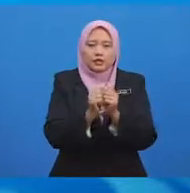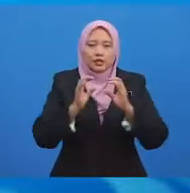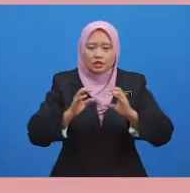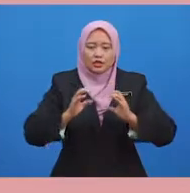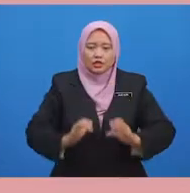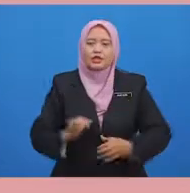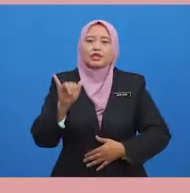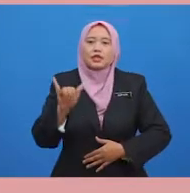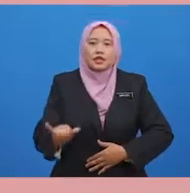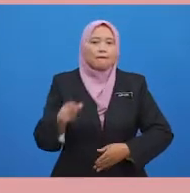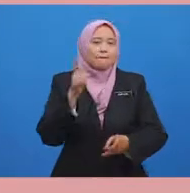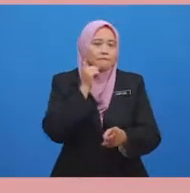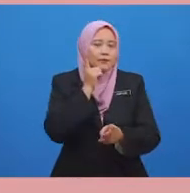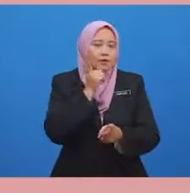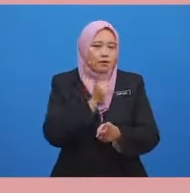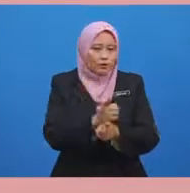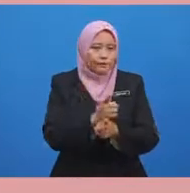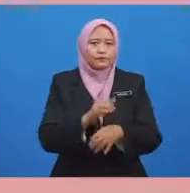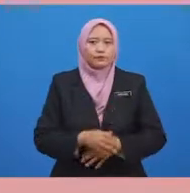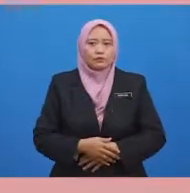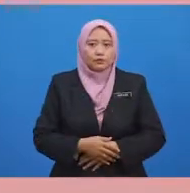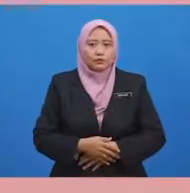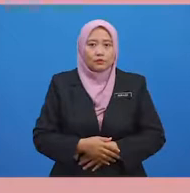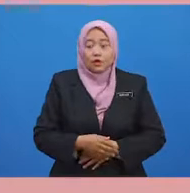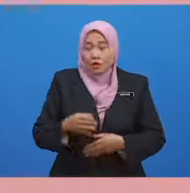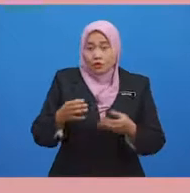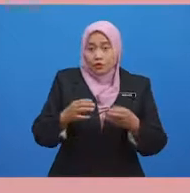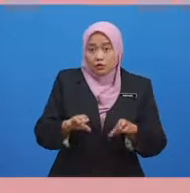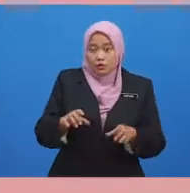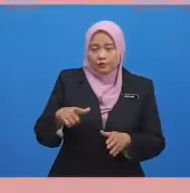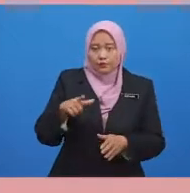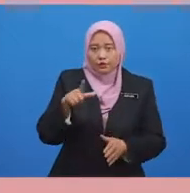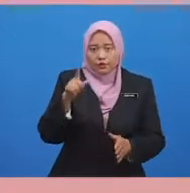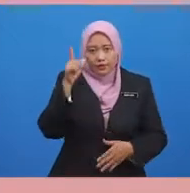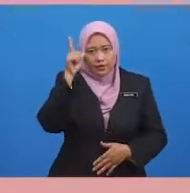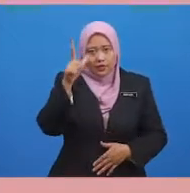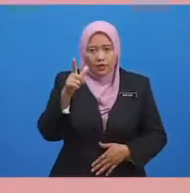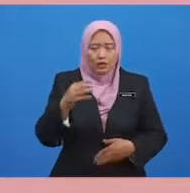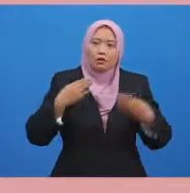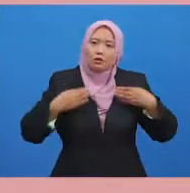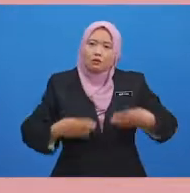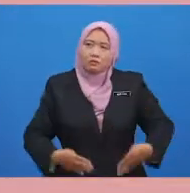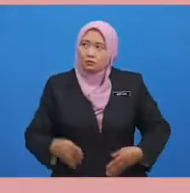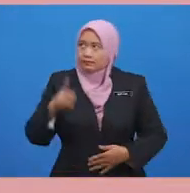betul. Cuba lihat baju ini. Baju apakah ini?